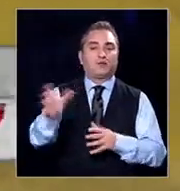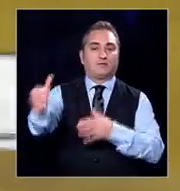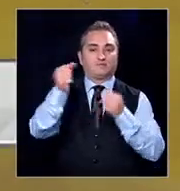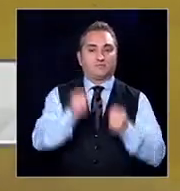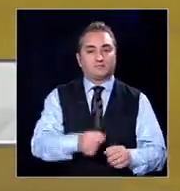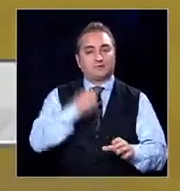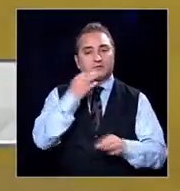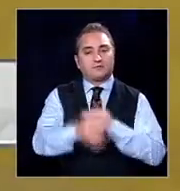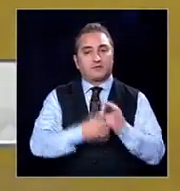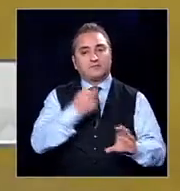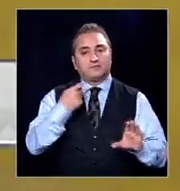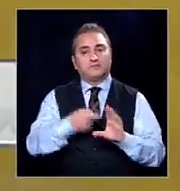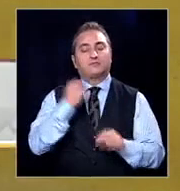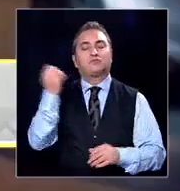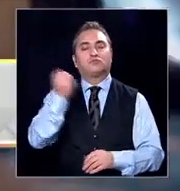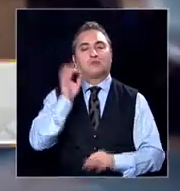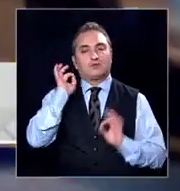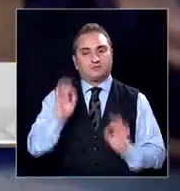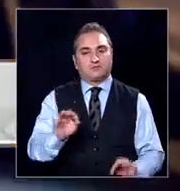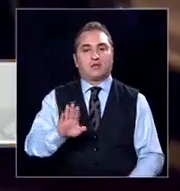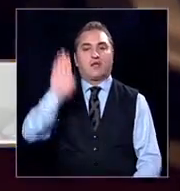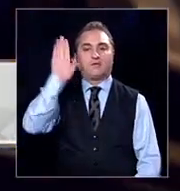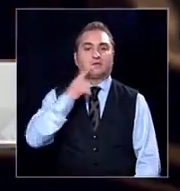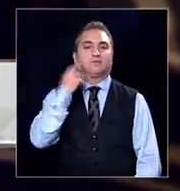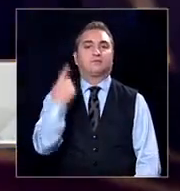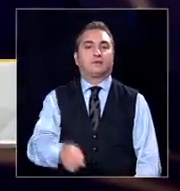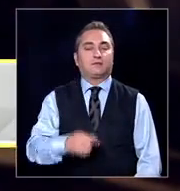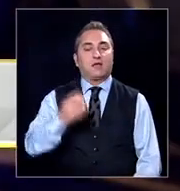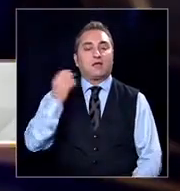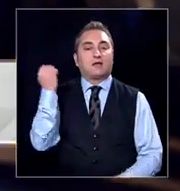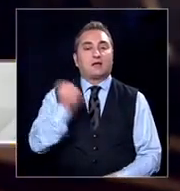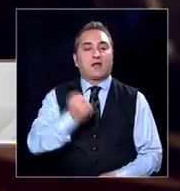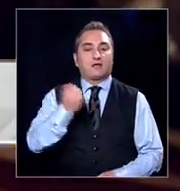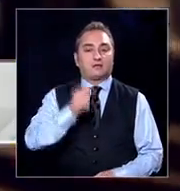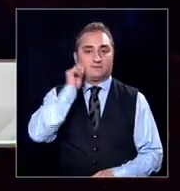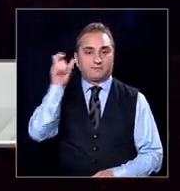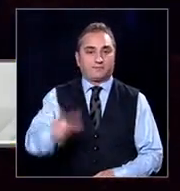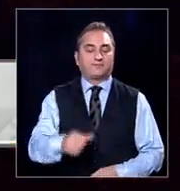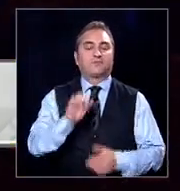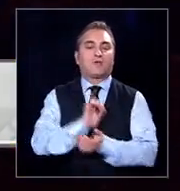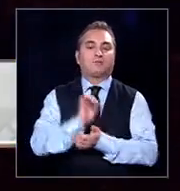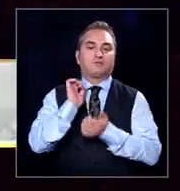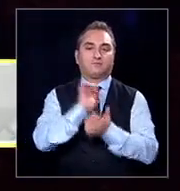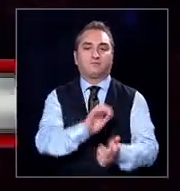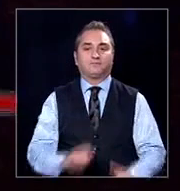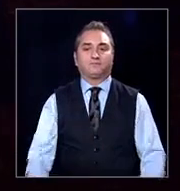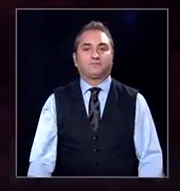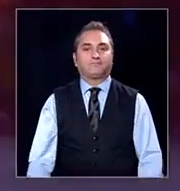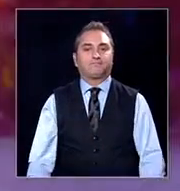ifadesinde cinayeti kendisinin işlediğini itiraf etti. İntikam peşindeki katil zanlısı tutuklandı.